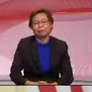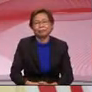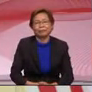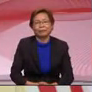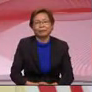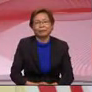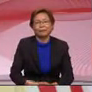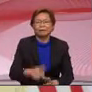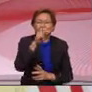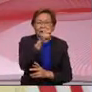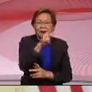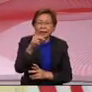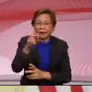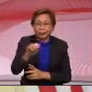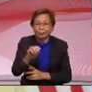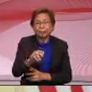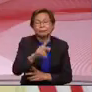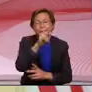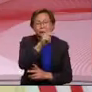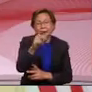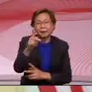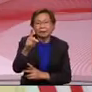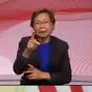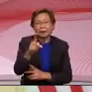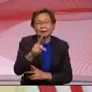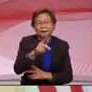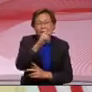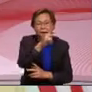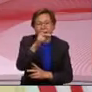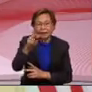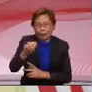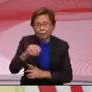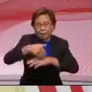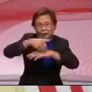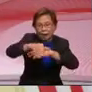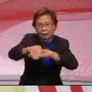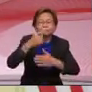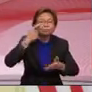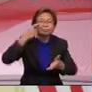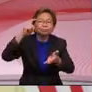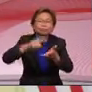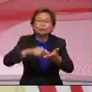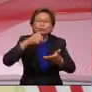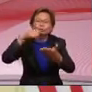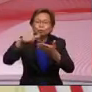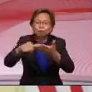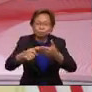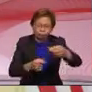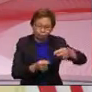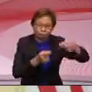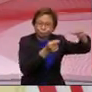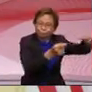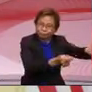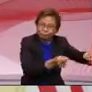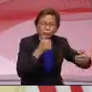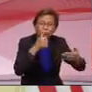Kementerian Luar Negara, Luar Negeri akan menghantar nota diplomatik kepada kedutaan-kedutaan yang